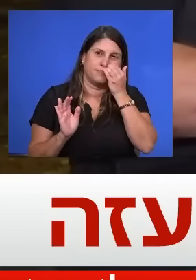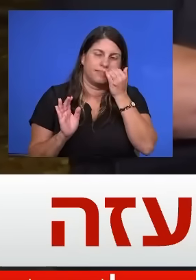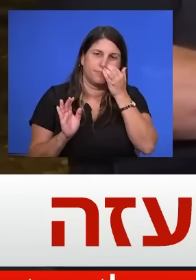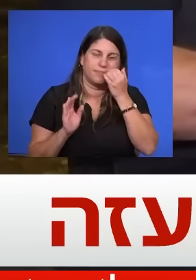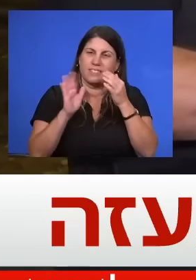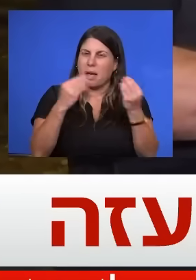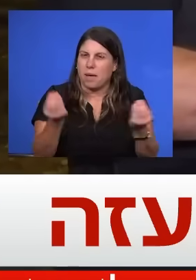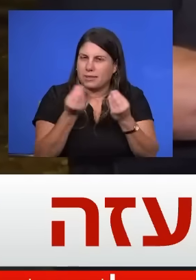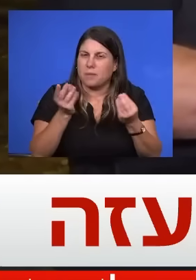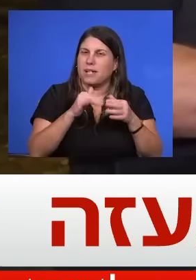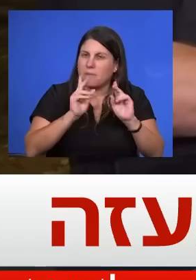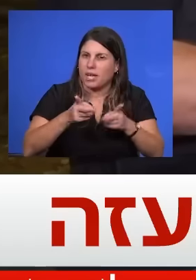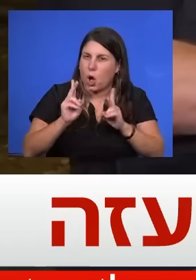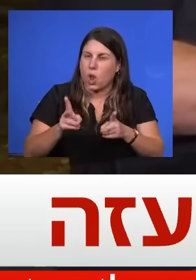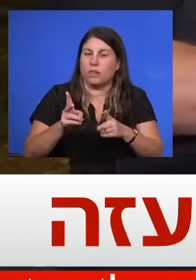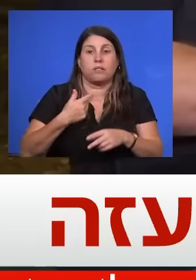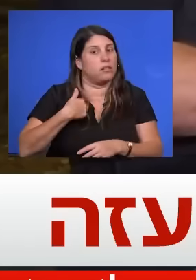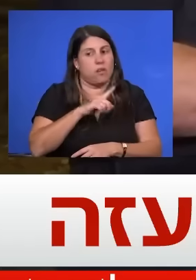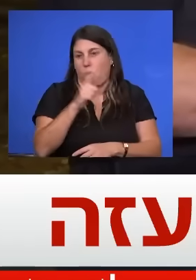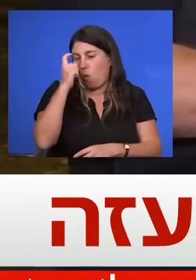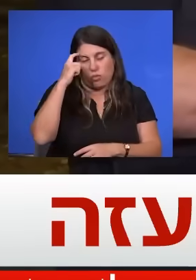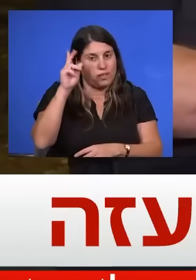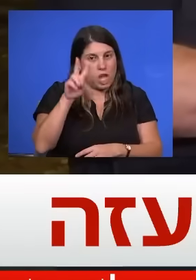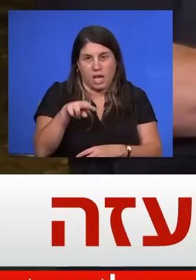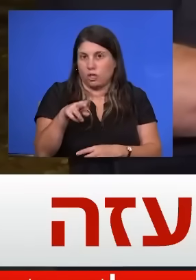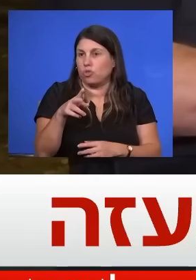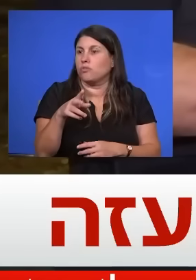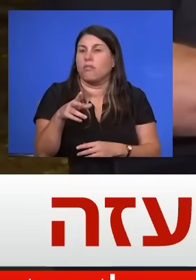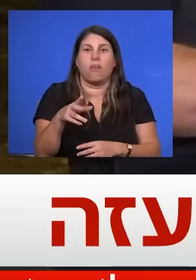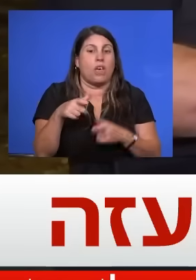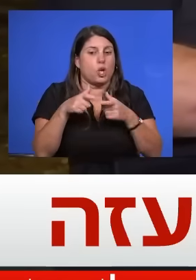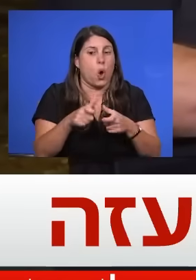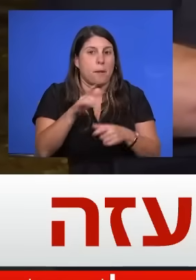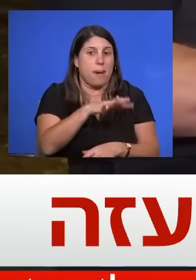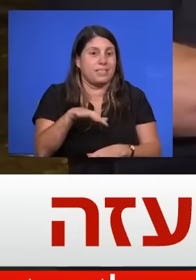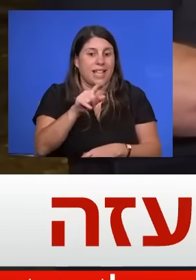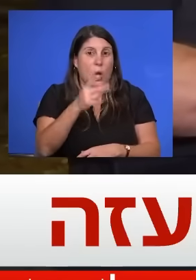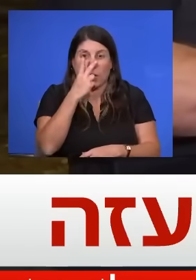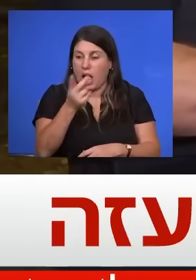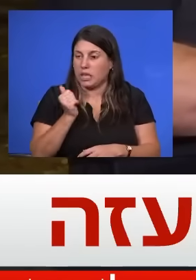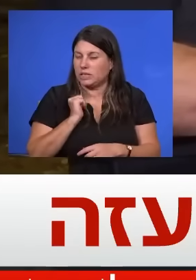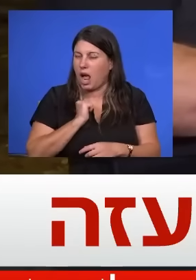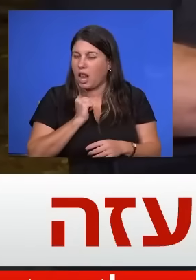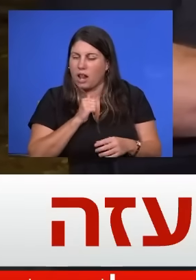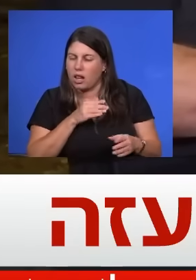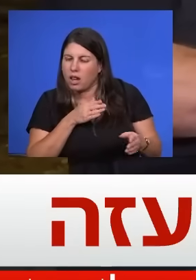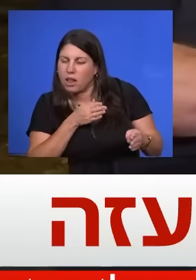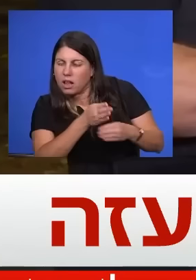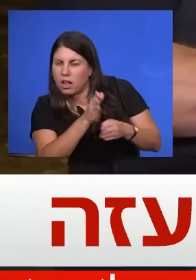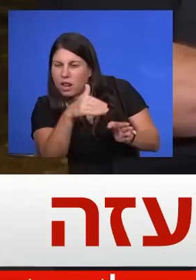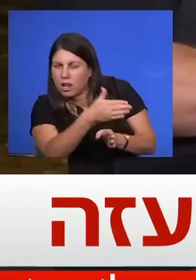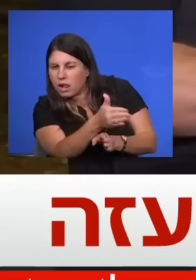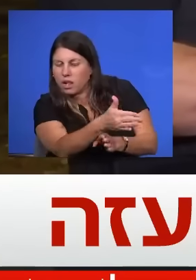ביכולות. אני לא חושב שיש כוח למזרח התיכון שראה את צהל מתמרן בעוצמה כזאת. זה לא עוד מבצע בעזה,